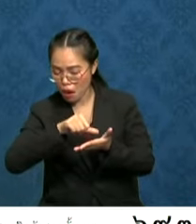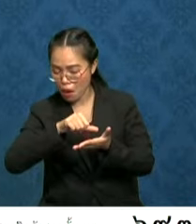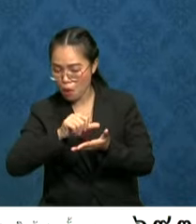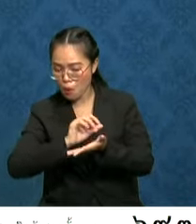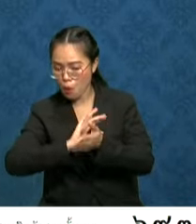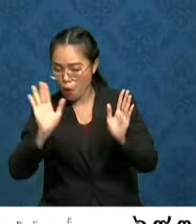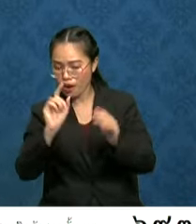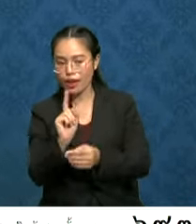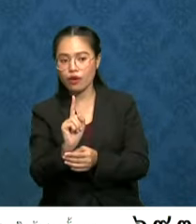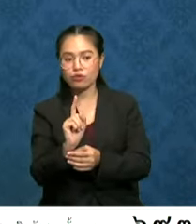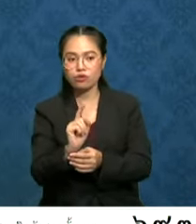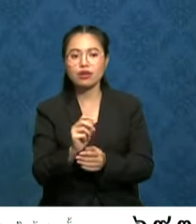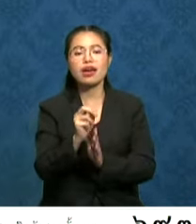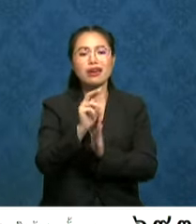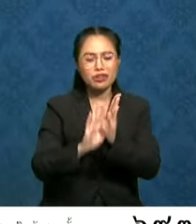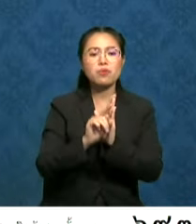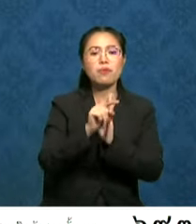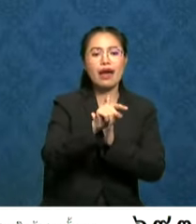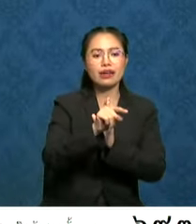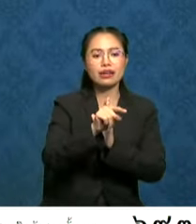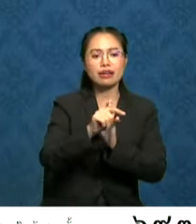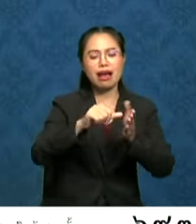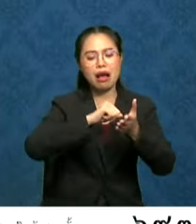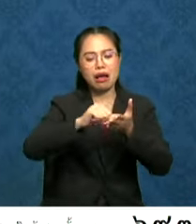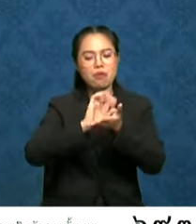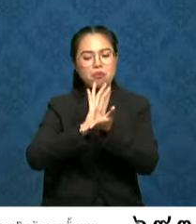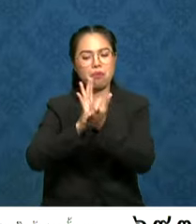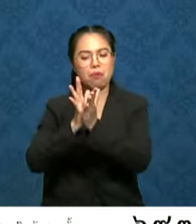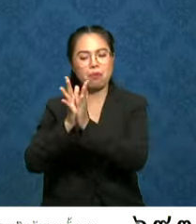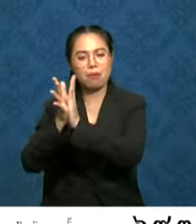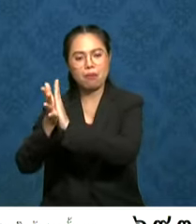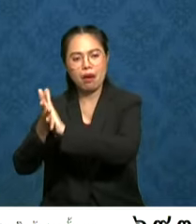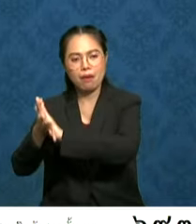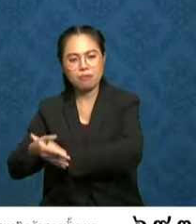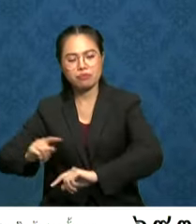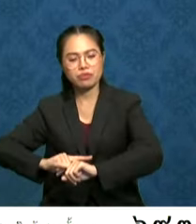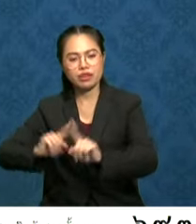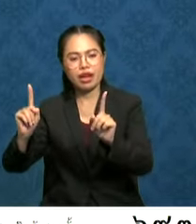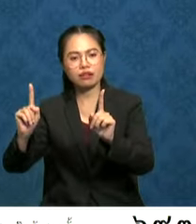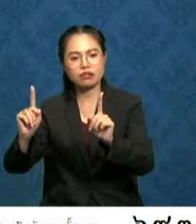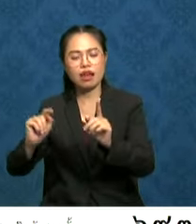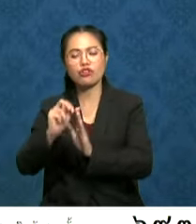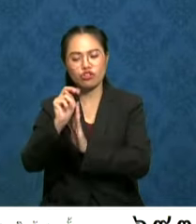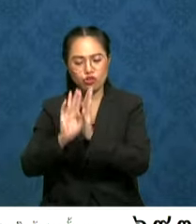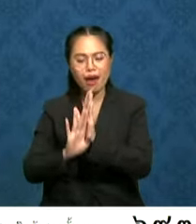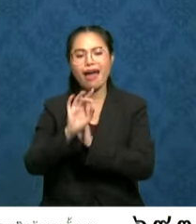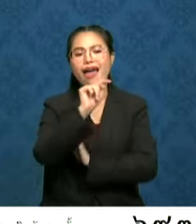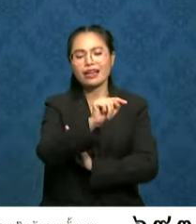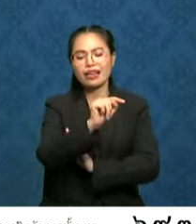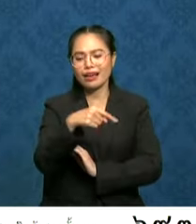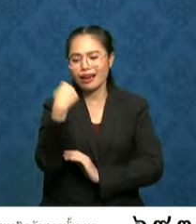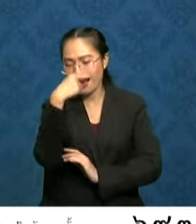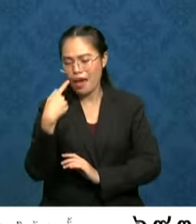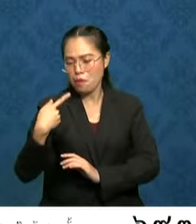นโยบายเรือธงลำนี้ครับแทบไม่เหลือเค้าโครงอะไรอีกแล้วผมก็ไม่แน่ใจว่าเรือธงลำนี้ให้ใครขึ้นประชาชน